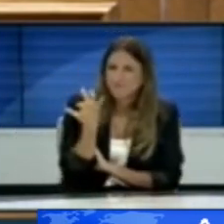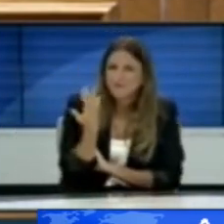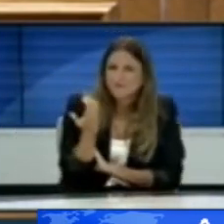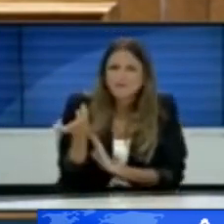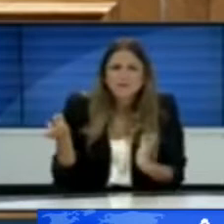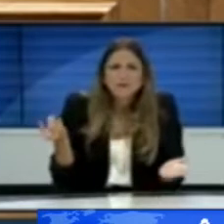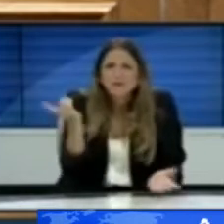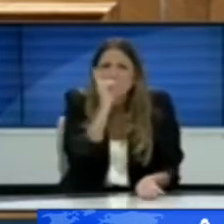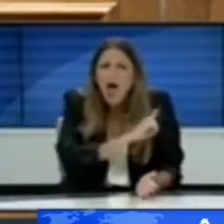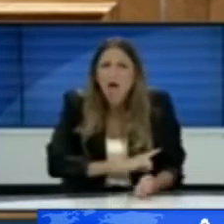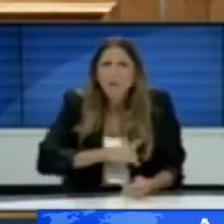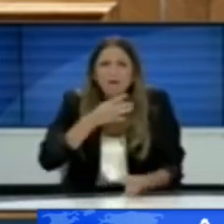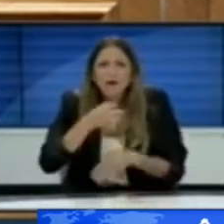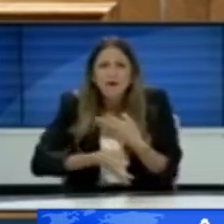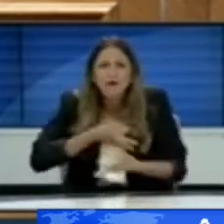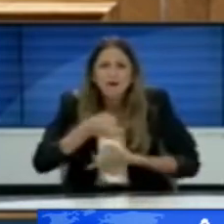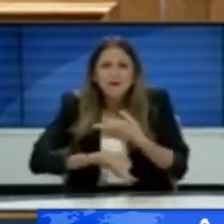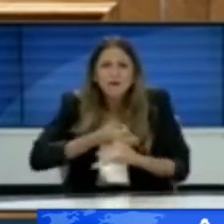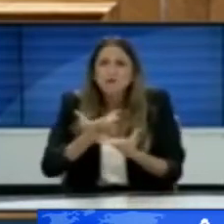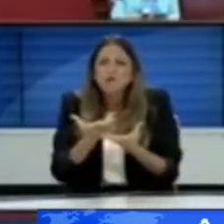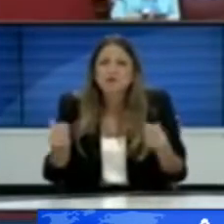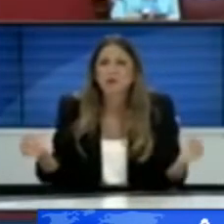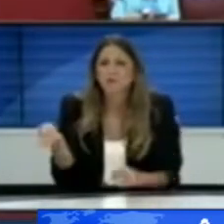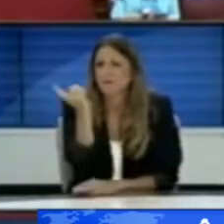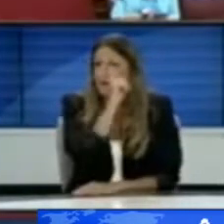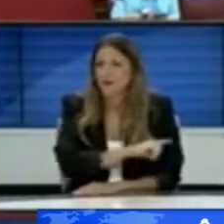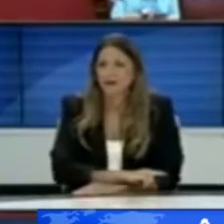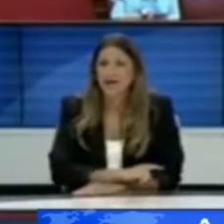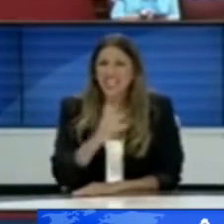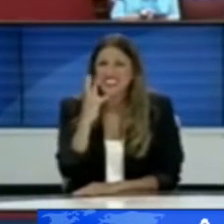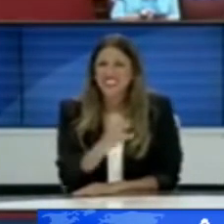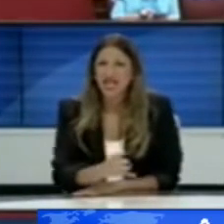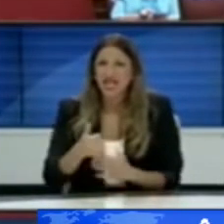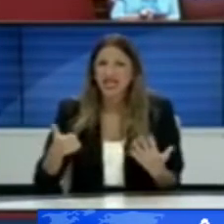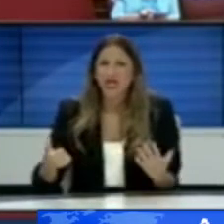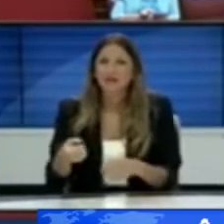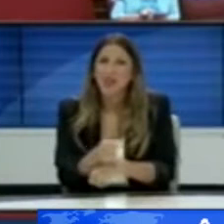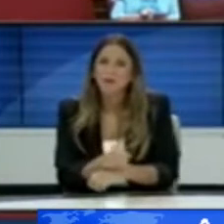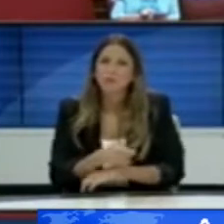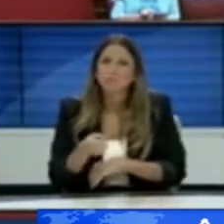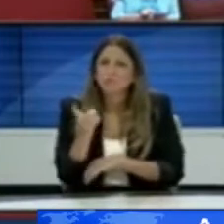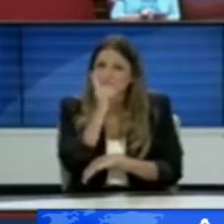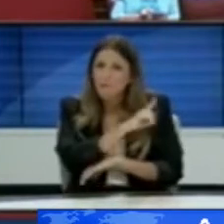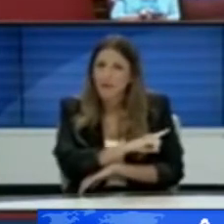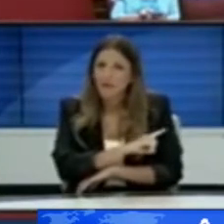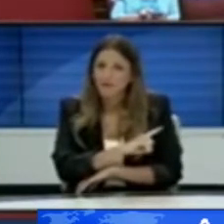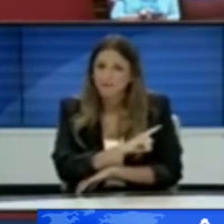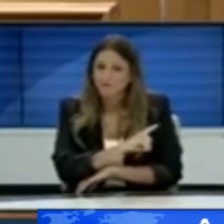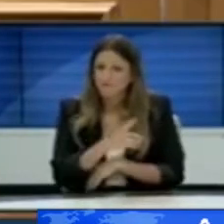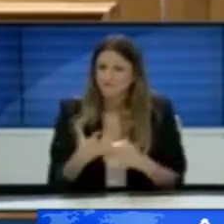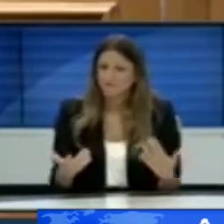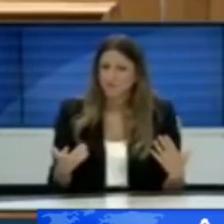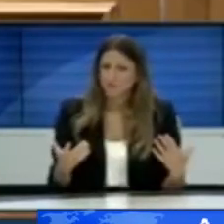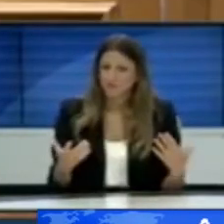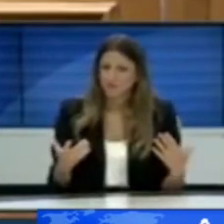τόσα πολλά ψέματα. Τόσα μα τόσα πολλά ψέματα. Και είναι η